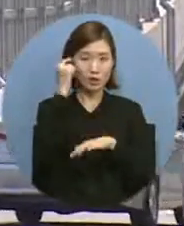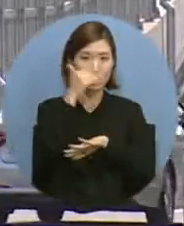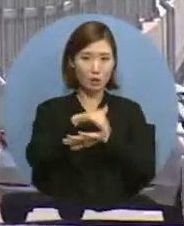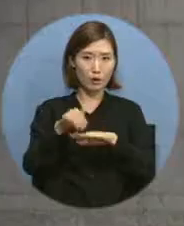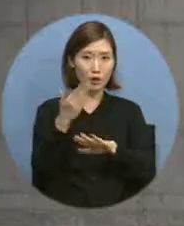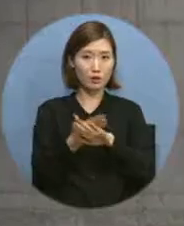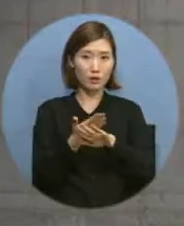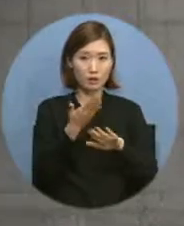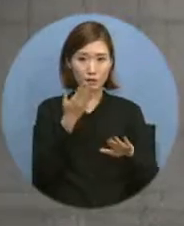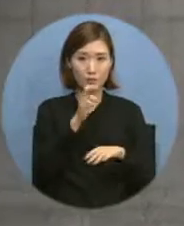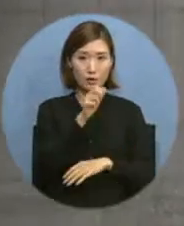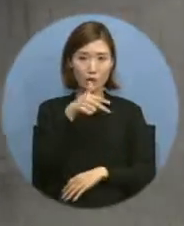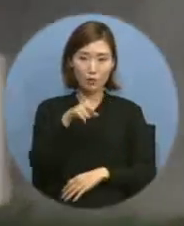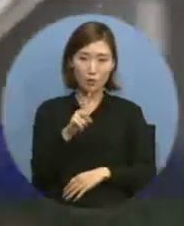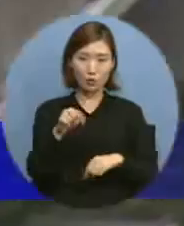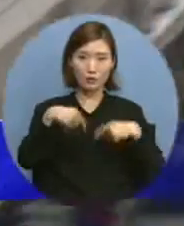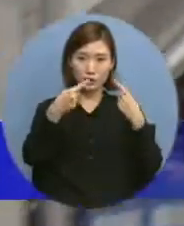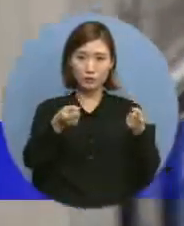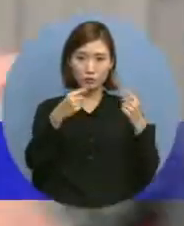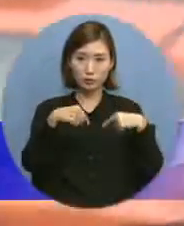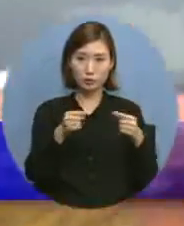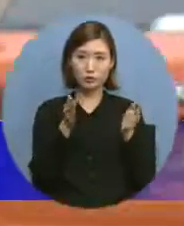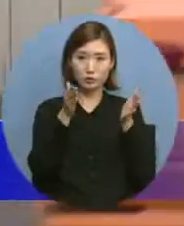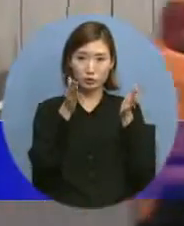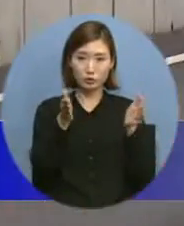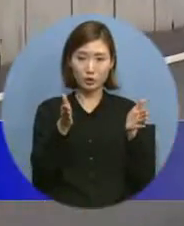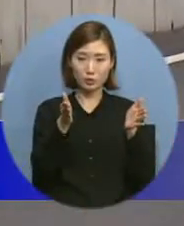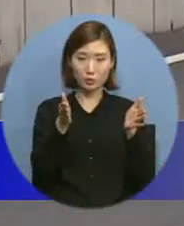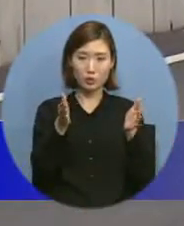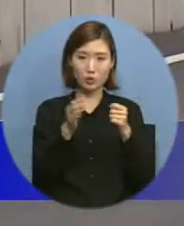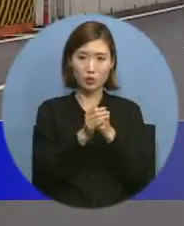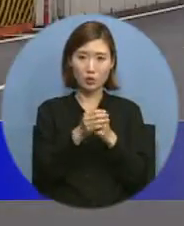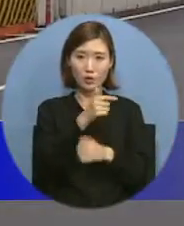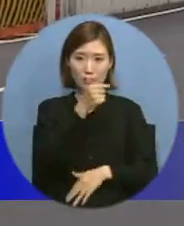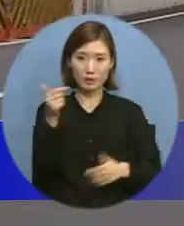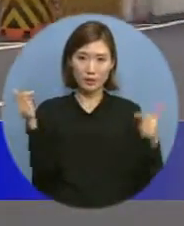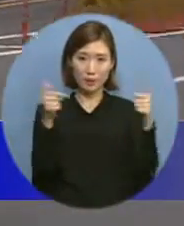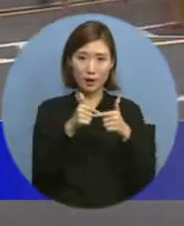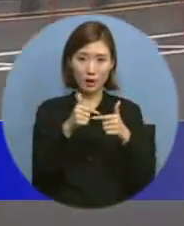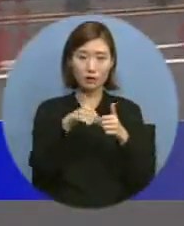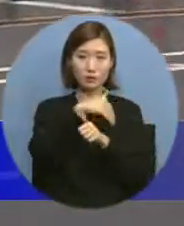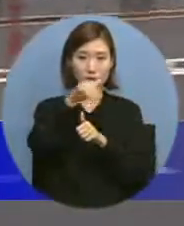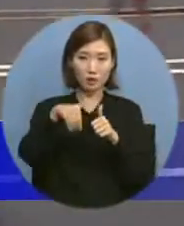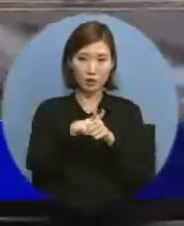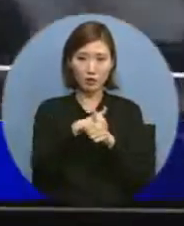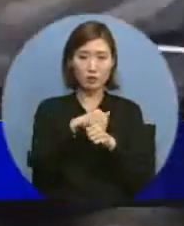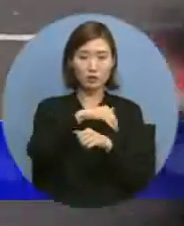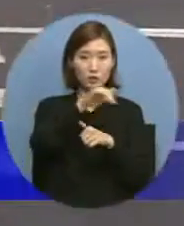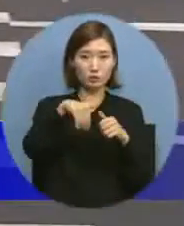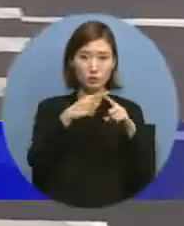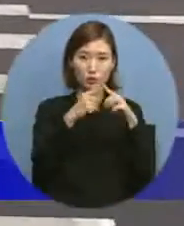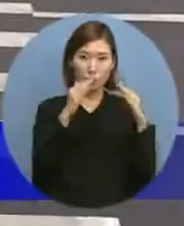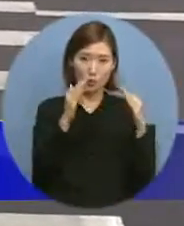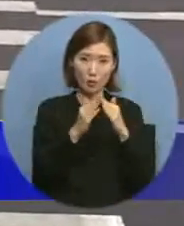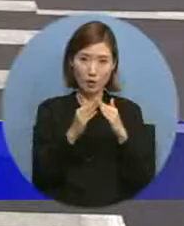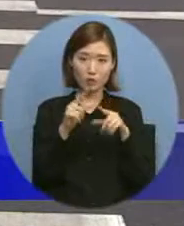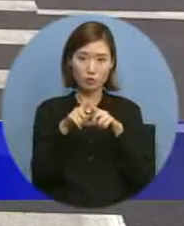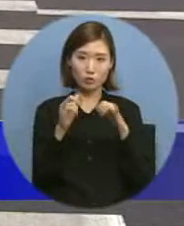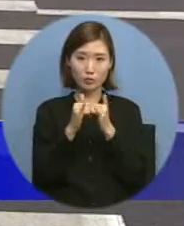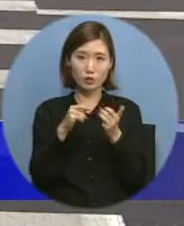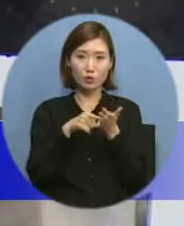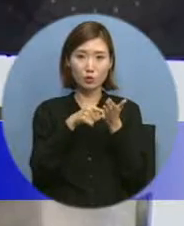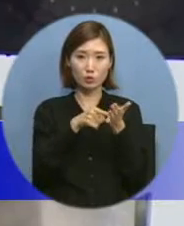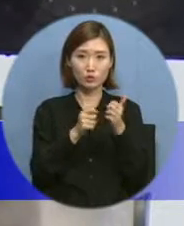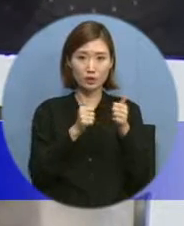달리 면목동 진출입로 접속교량 구간이 크게 단축됐습니다. 인근 교회와 주민들의 요구에 따른